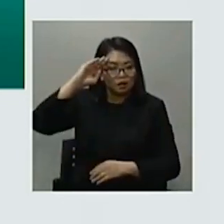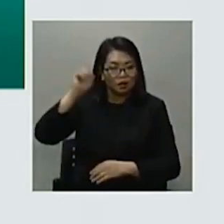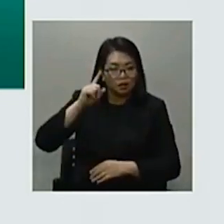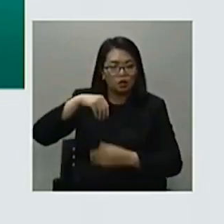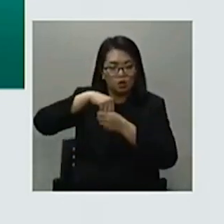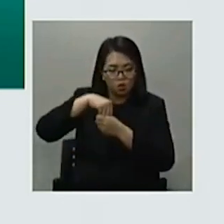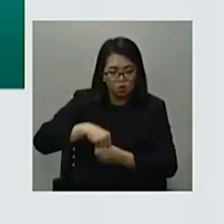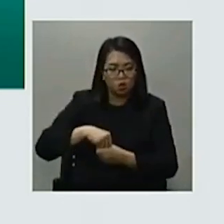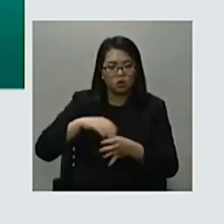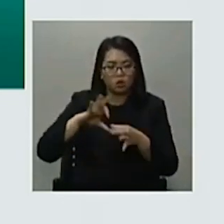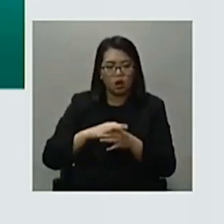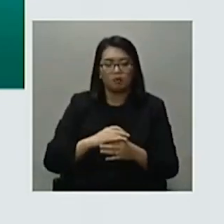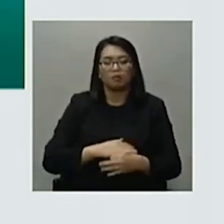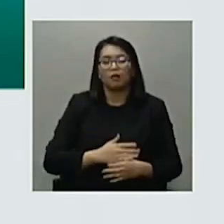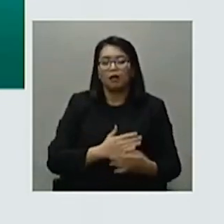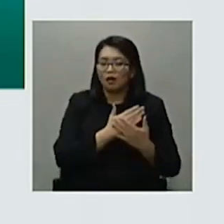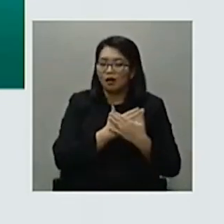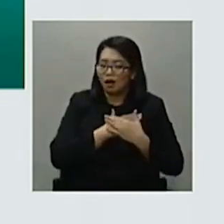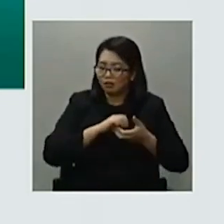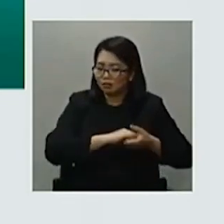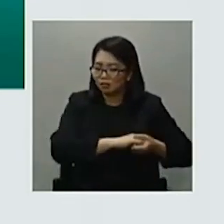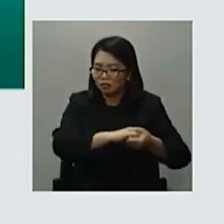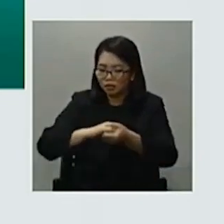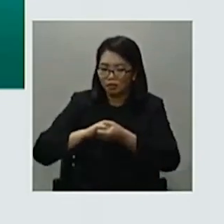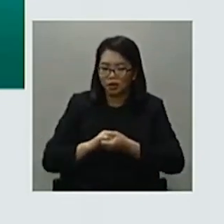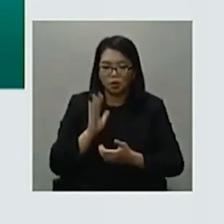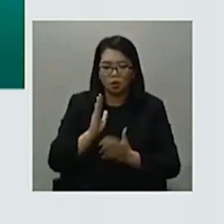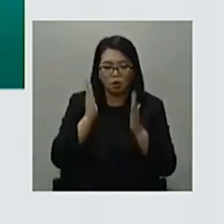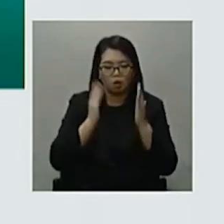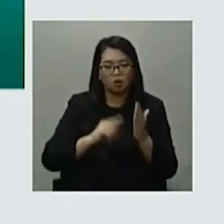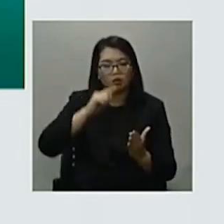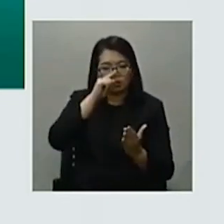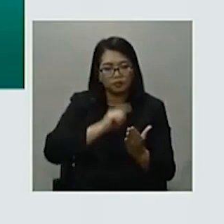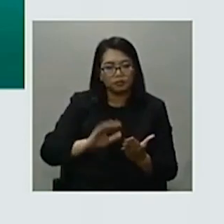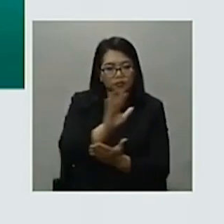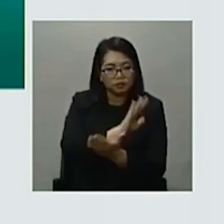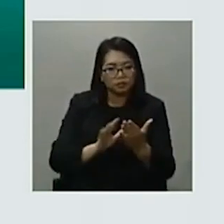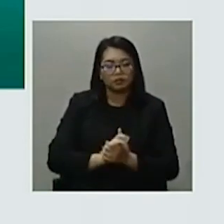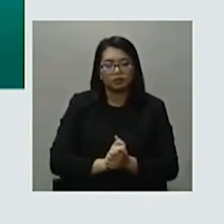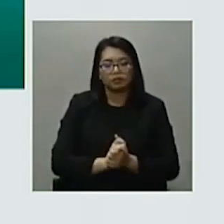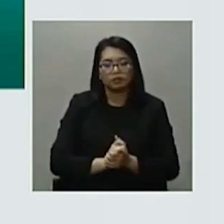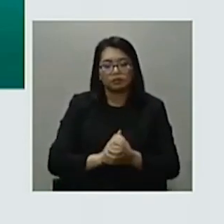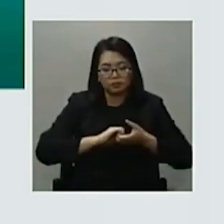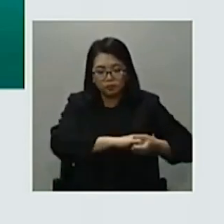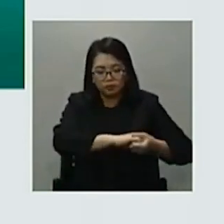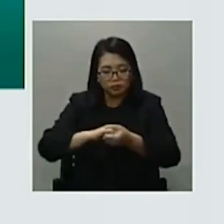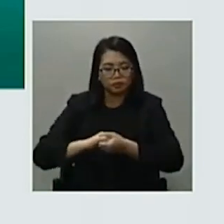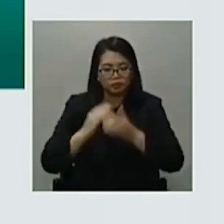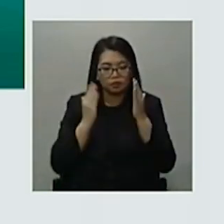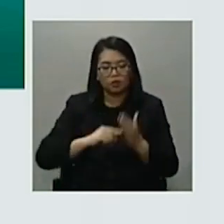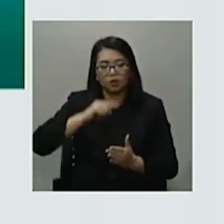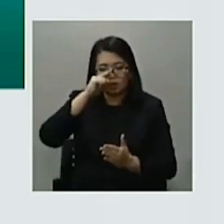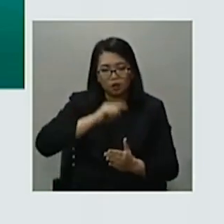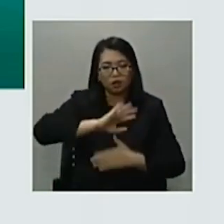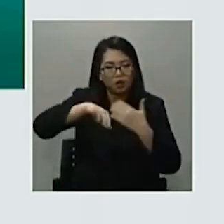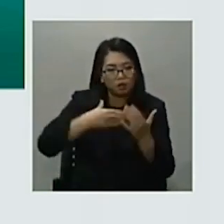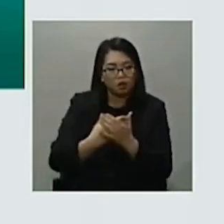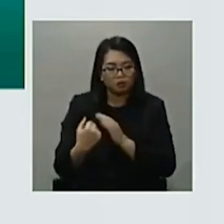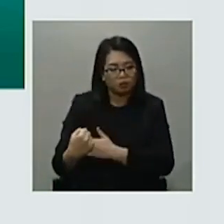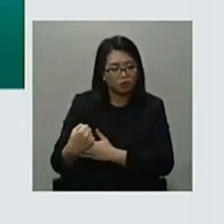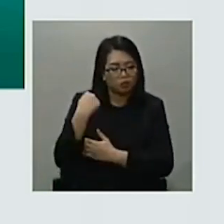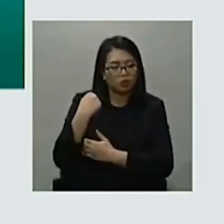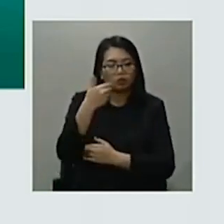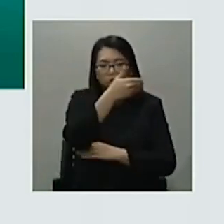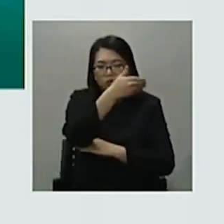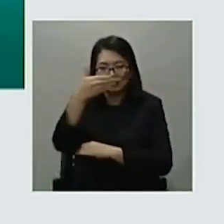งการรู้รักสามัคคีของคนในชาติและความสามัคคีของคนในชาติต่างหากที่เป็นความมั่นคงของช